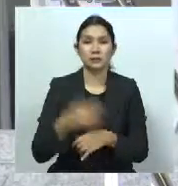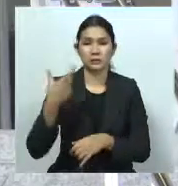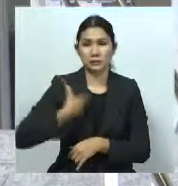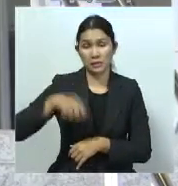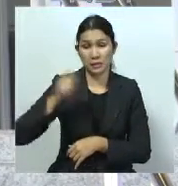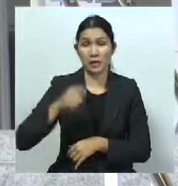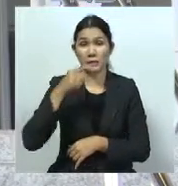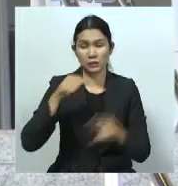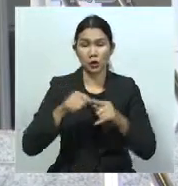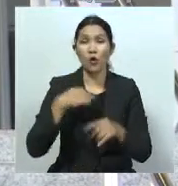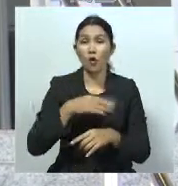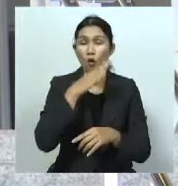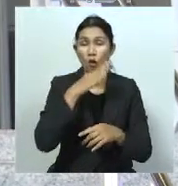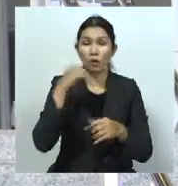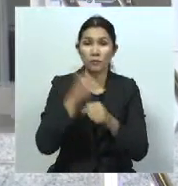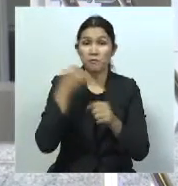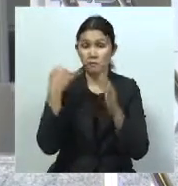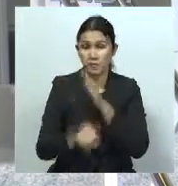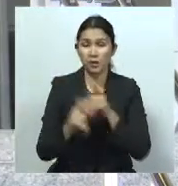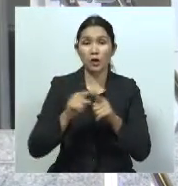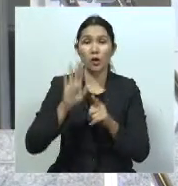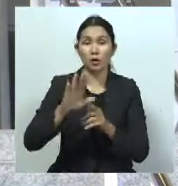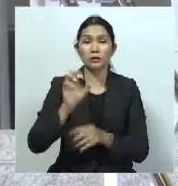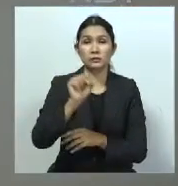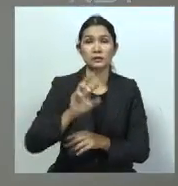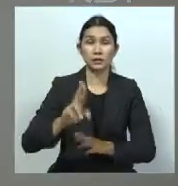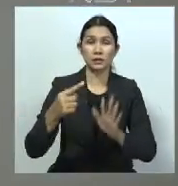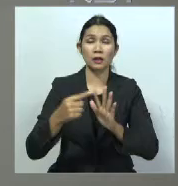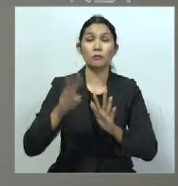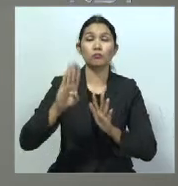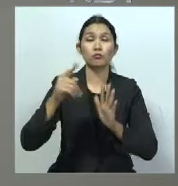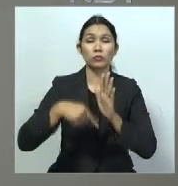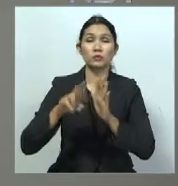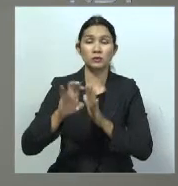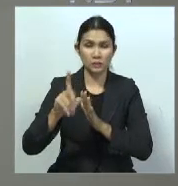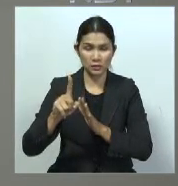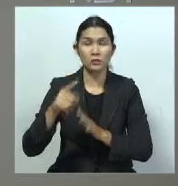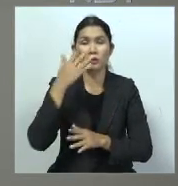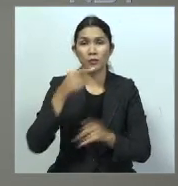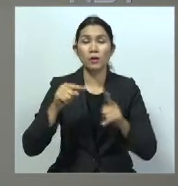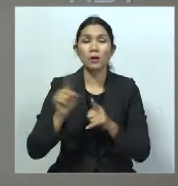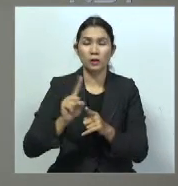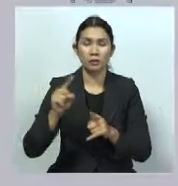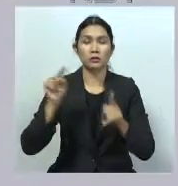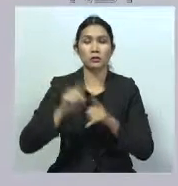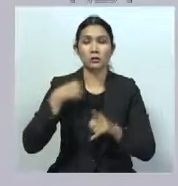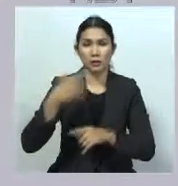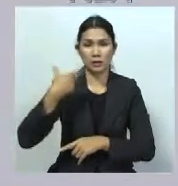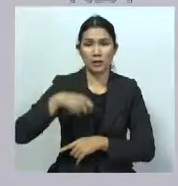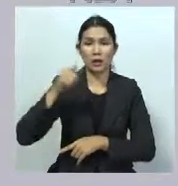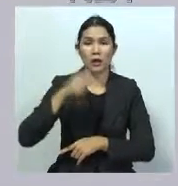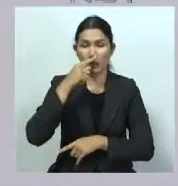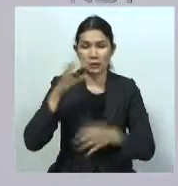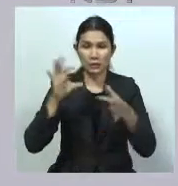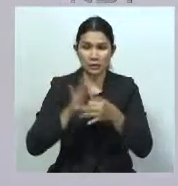ศาลอาญาคดีทุจริตและประพฤติมิชอบภาค1จังหวัดสระบุรีนัดสืบพยานโจทกรณีที่สำนักงานอัยการพิเศษฝ่าย